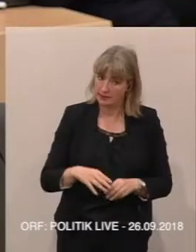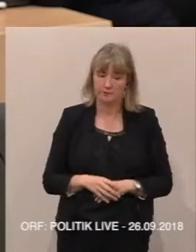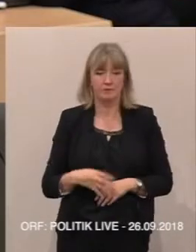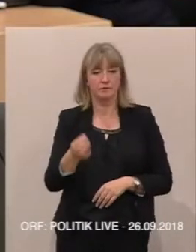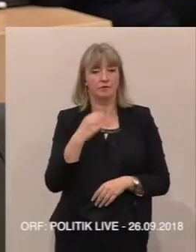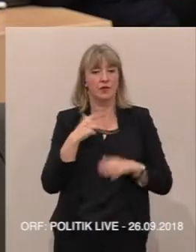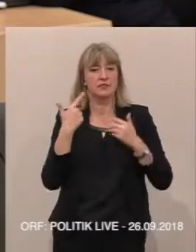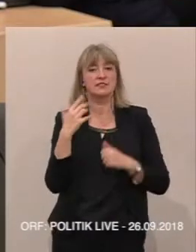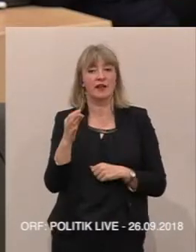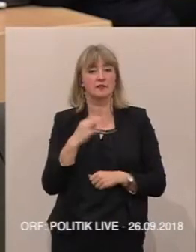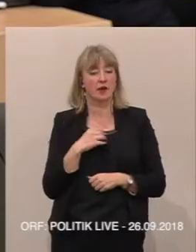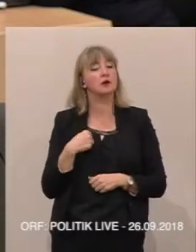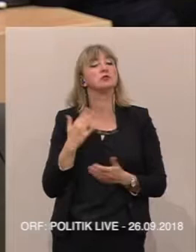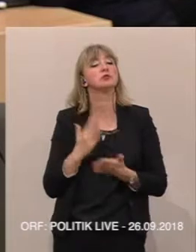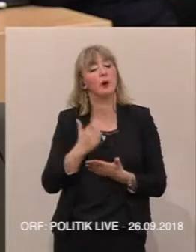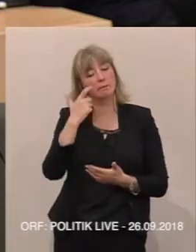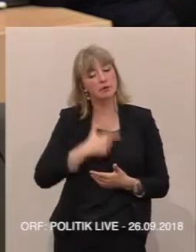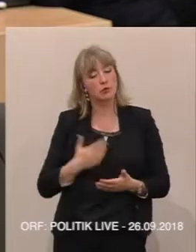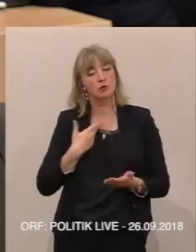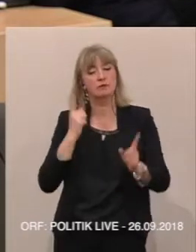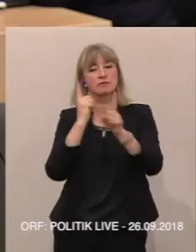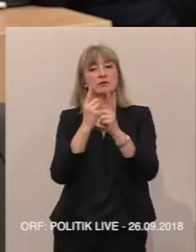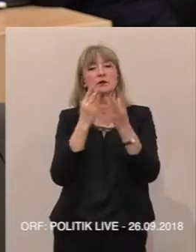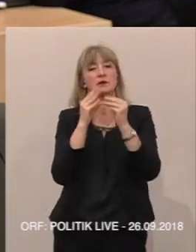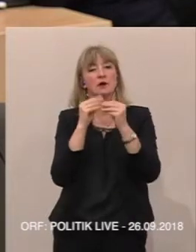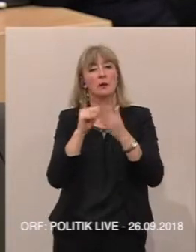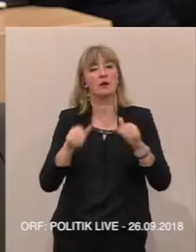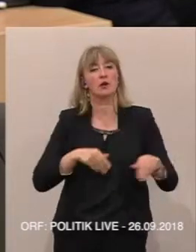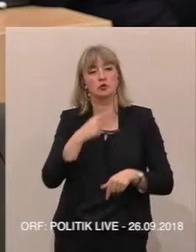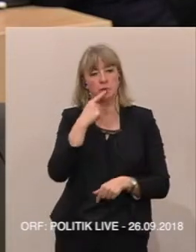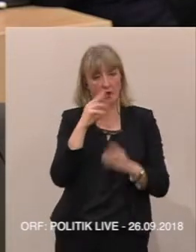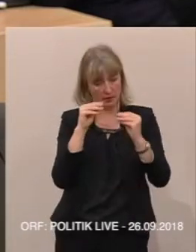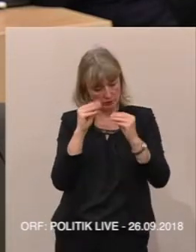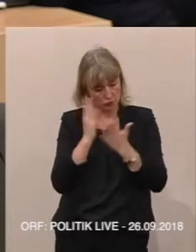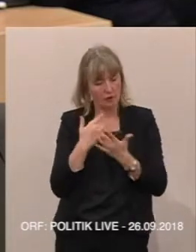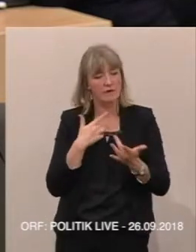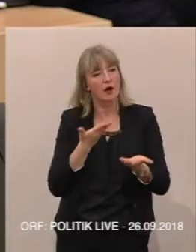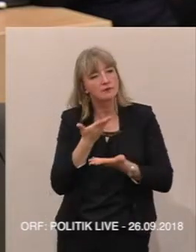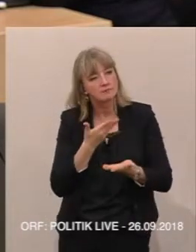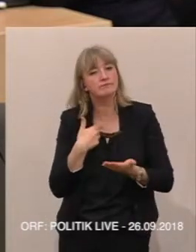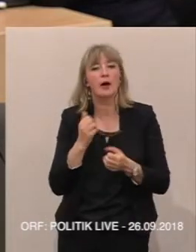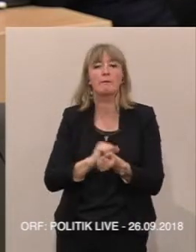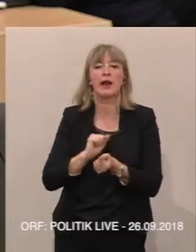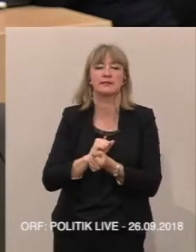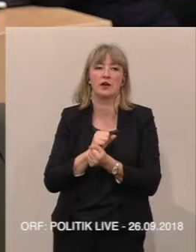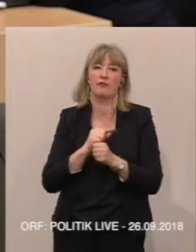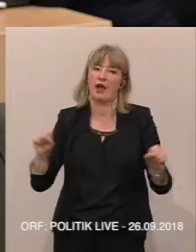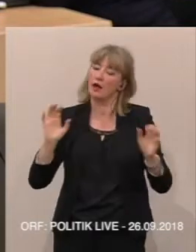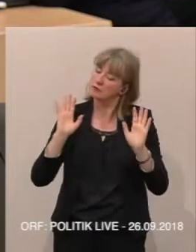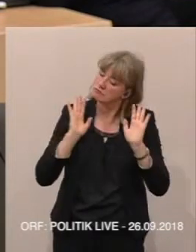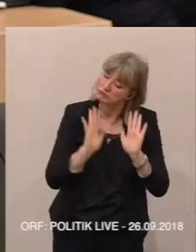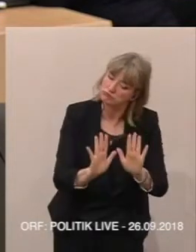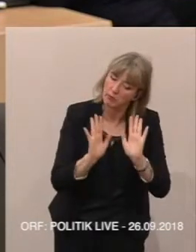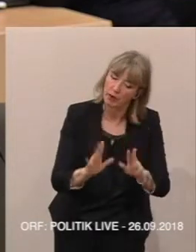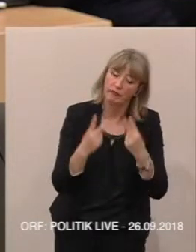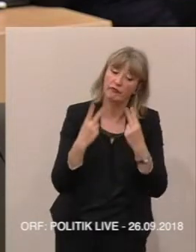Zu Frage 20. Ich habe bereits persönlich ein klärendes Gespräch mit dem Ressortsprecher geführt. Ich habe vermittelt, dass die Pressefreiheit unantastbar und ein wesentlicher